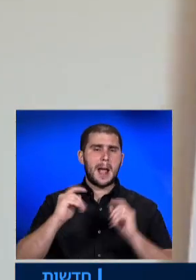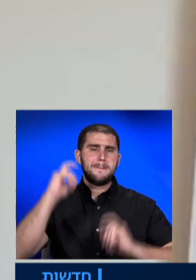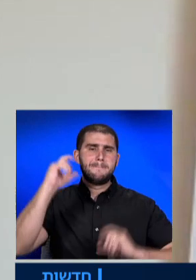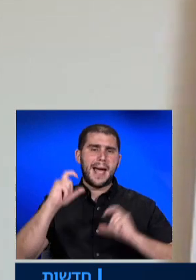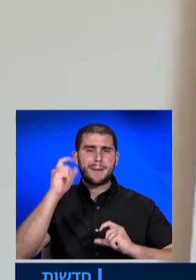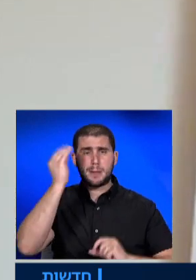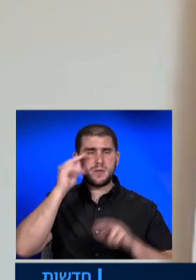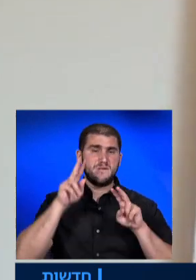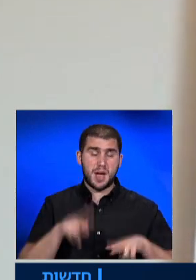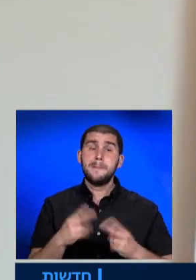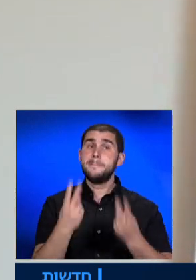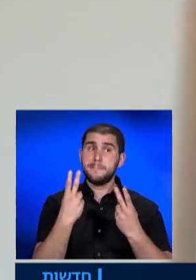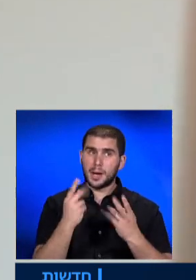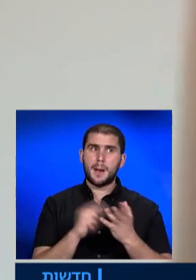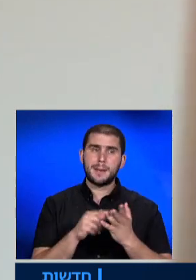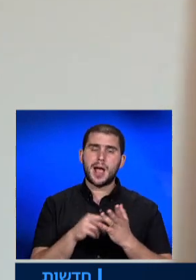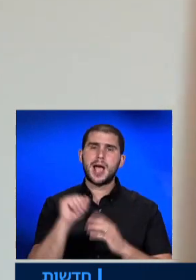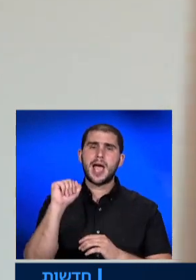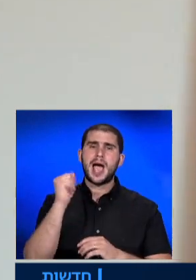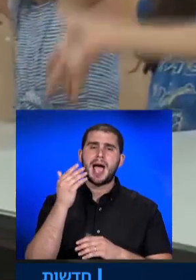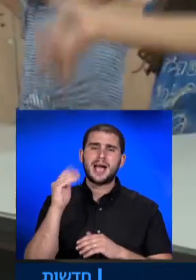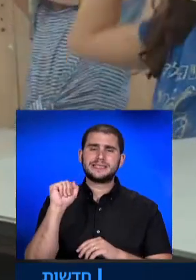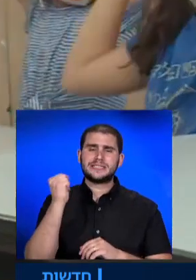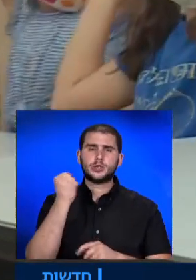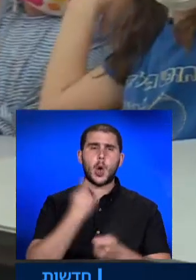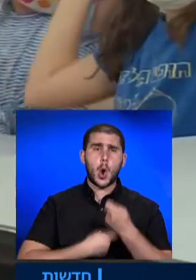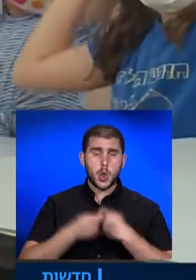רקע סוציו-אקונומי, אבל לא רק. היא אינה מתאימה לכל הילדים.